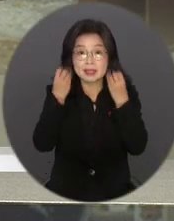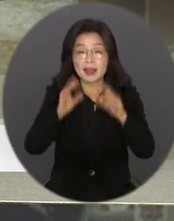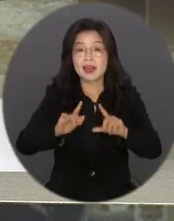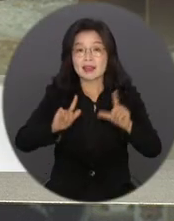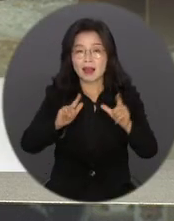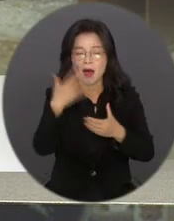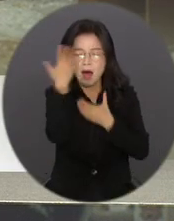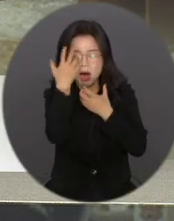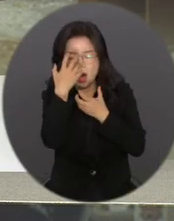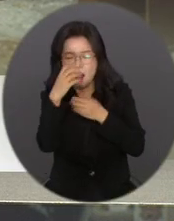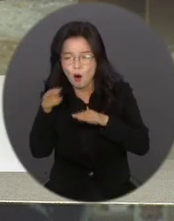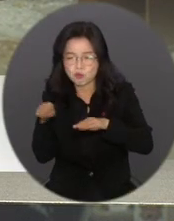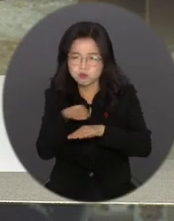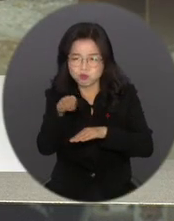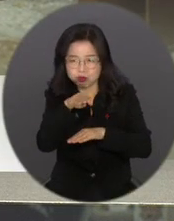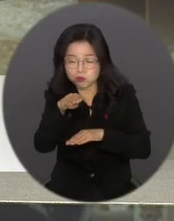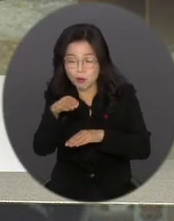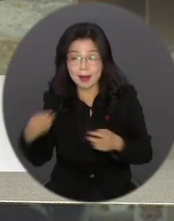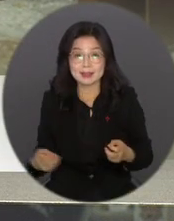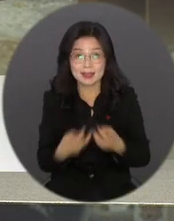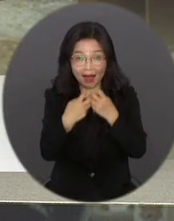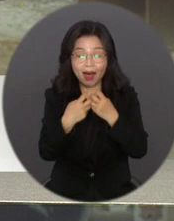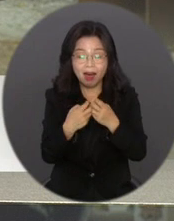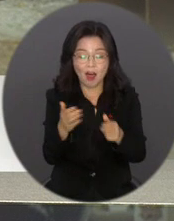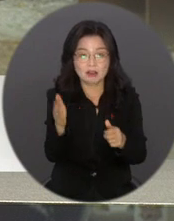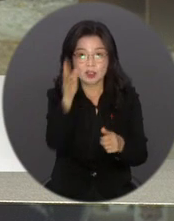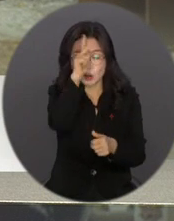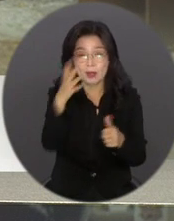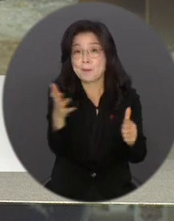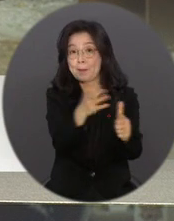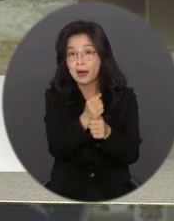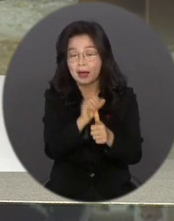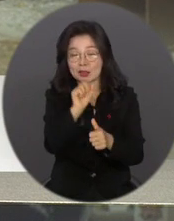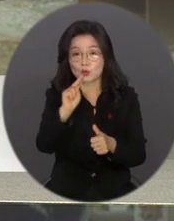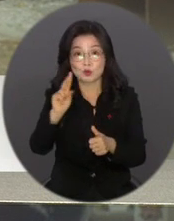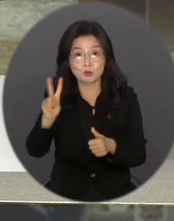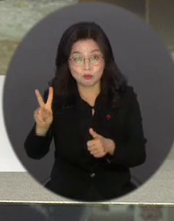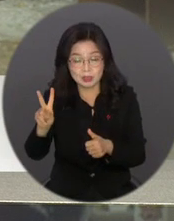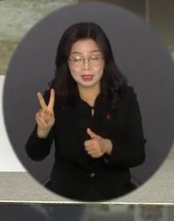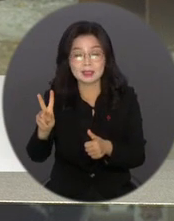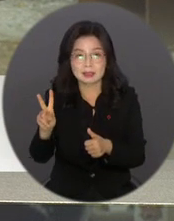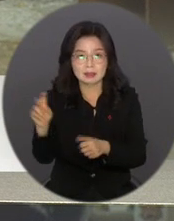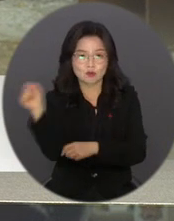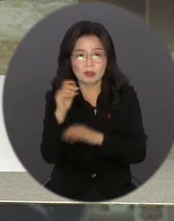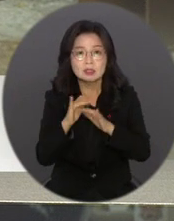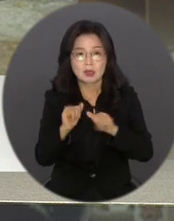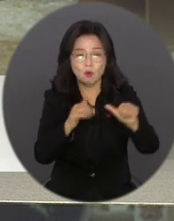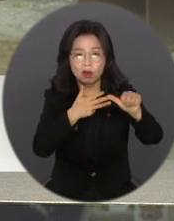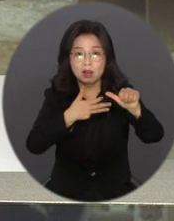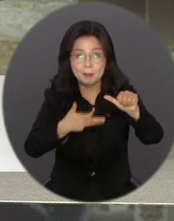새해부터 만취 상태에서 사고를 낸 운전자들이 경찰에 붙잡혔습니다 한 suv 차량 운전자는 5.18